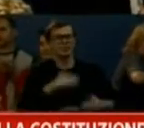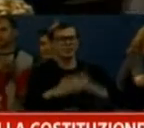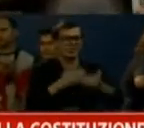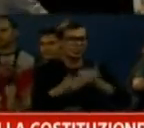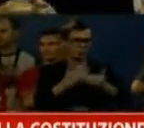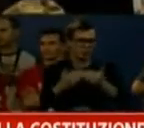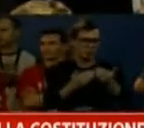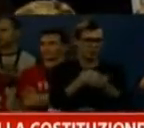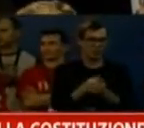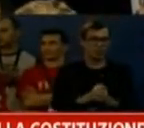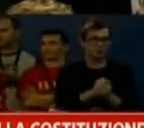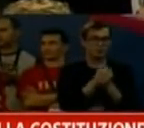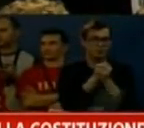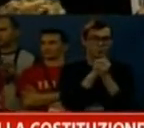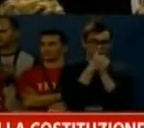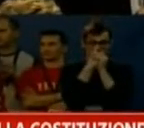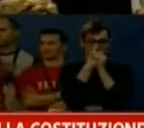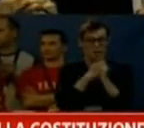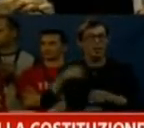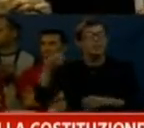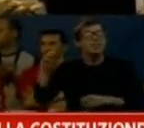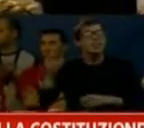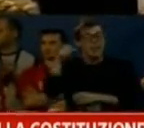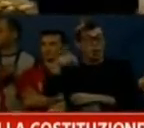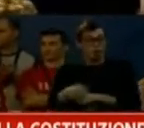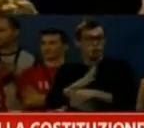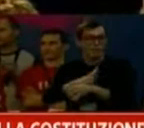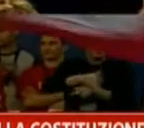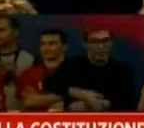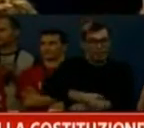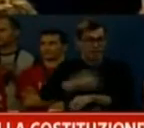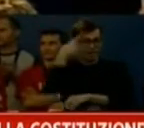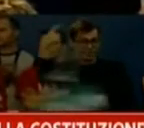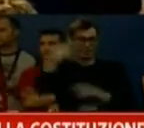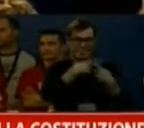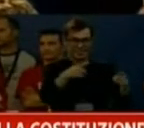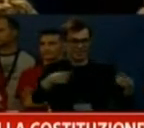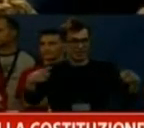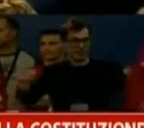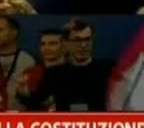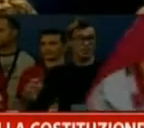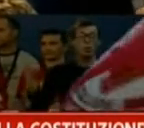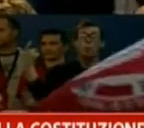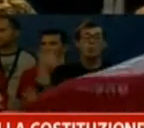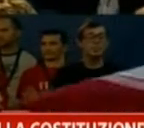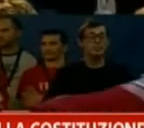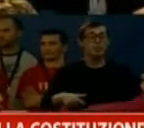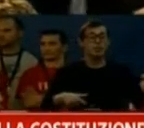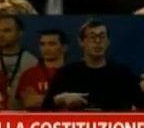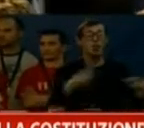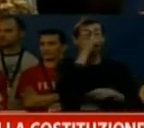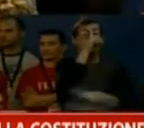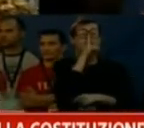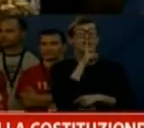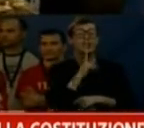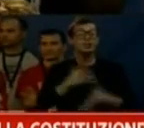Se qui avete sentito voci diverse è perché non è possibile il silenzio di